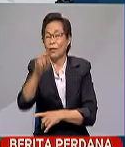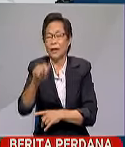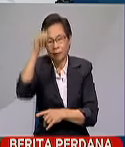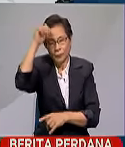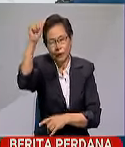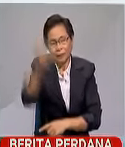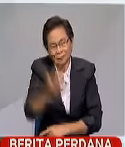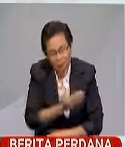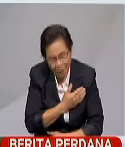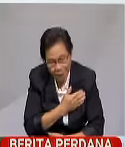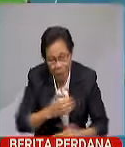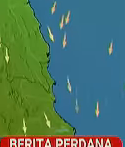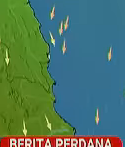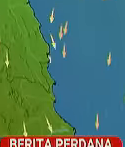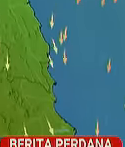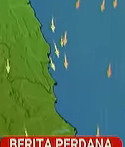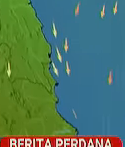sejahtera.